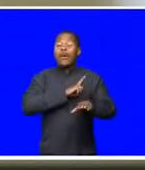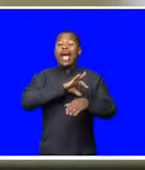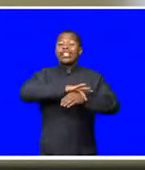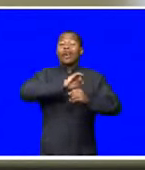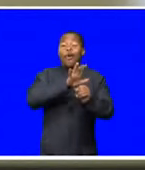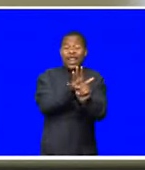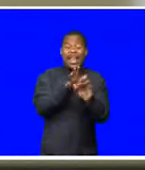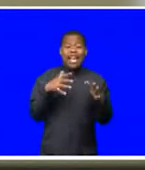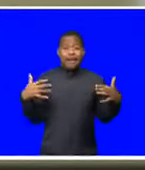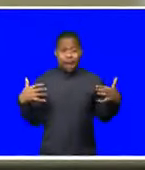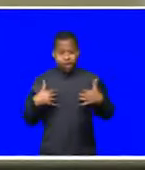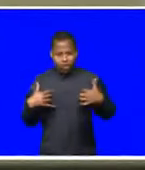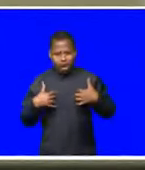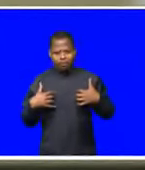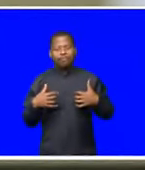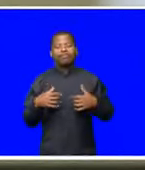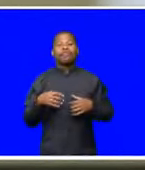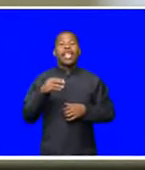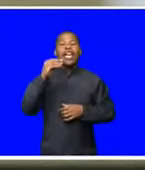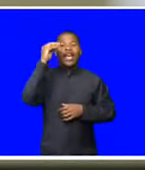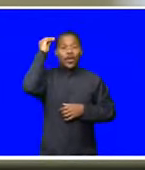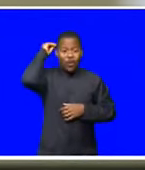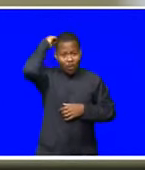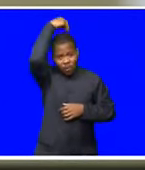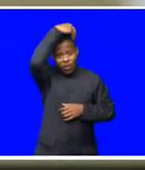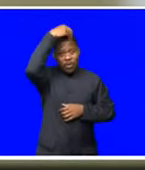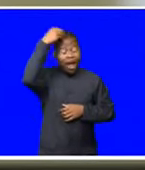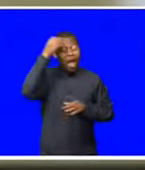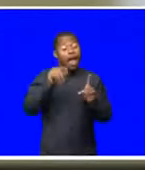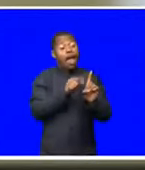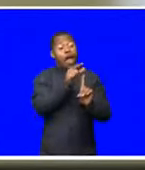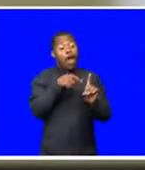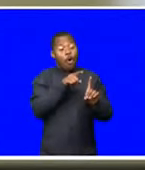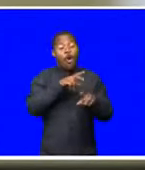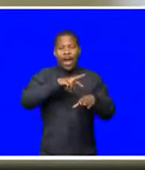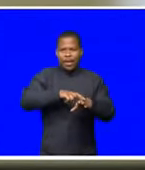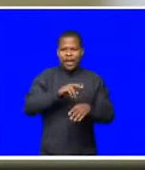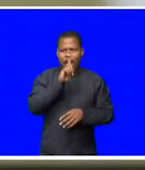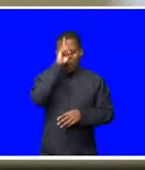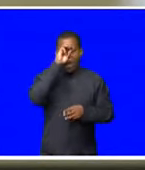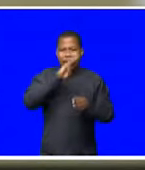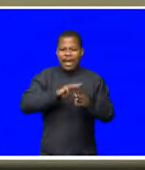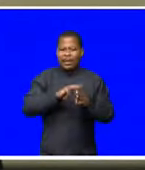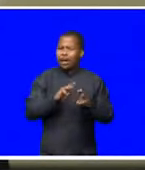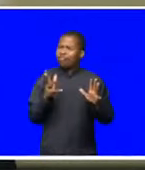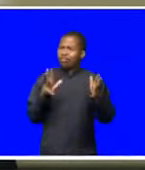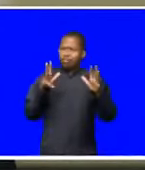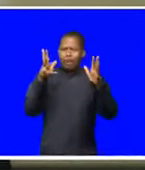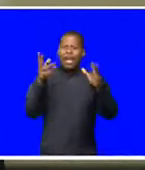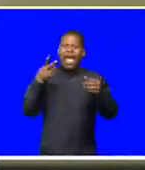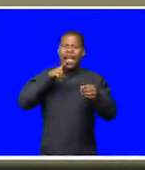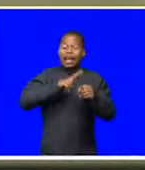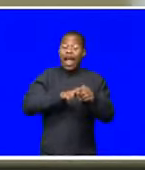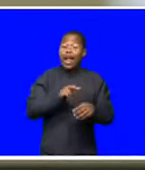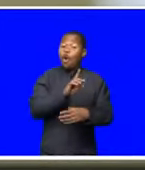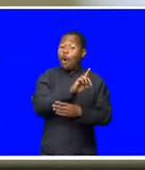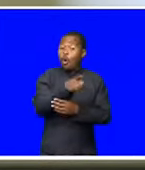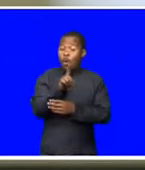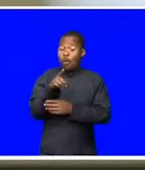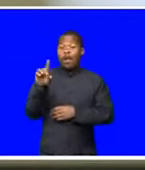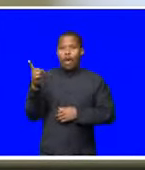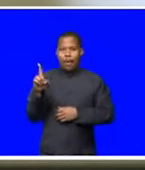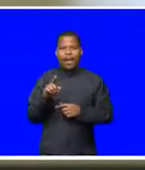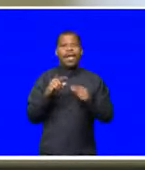lenduna Themba Gininza indlovu yemhlaba idumise ekuphumelela kwaleti nkonzo mhlekazi wekhute umoya wekuwebhana neliqhekeko